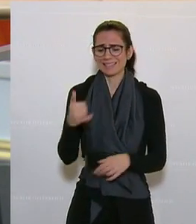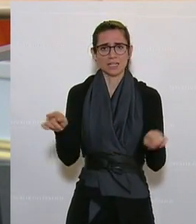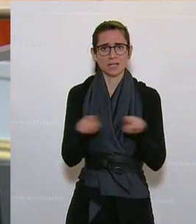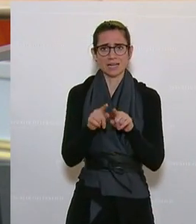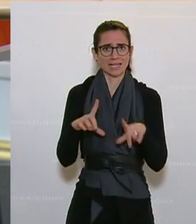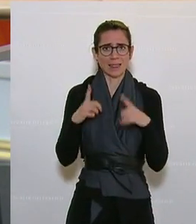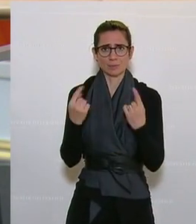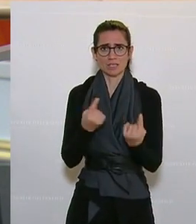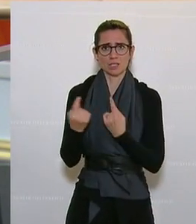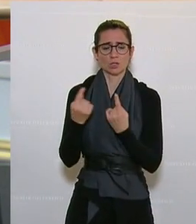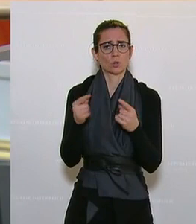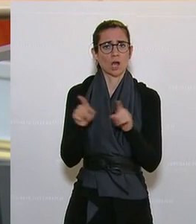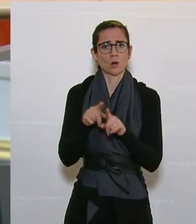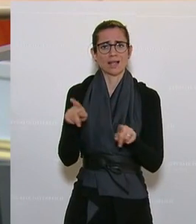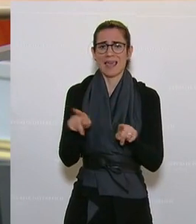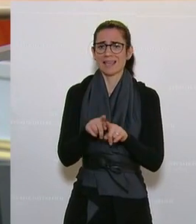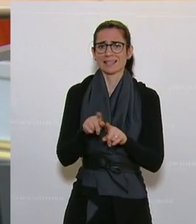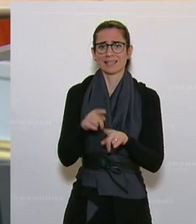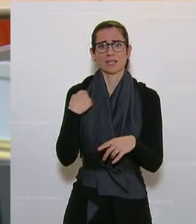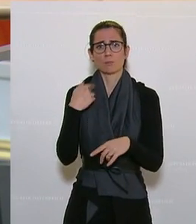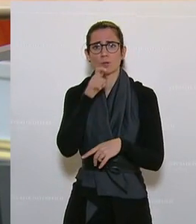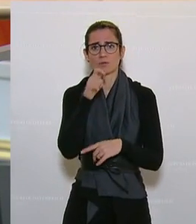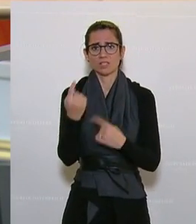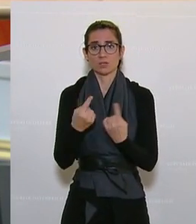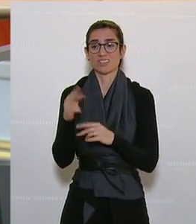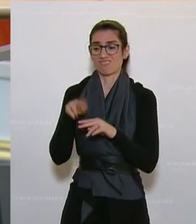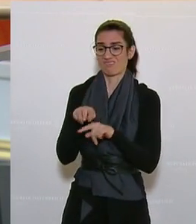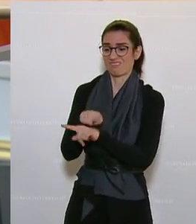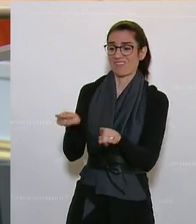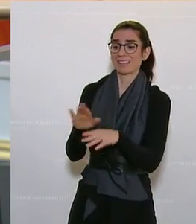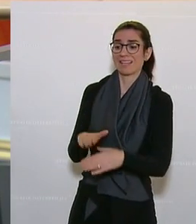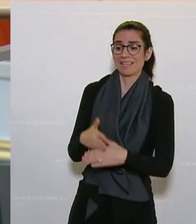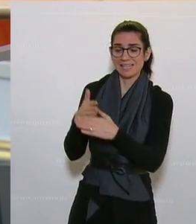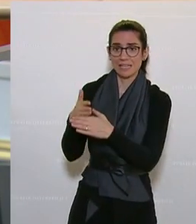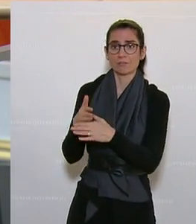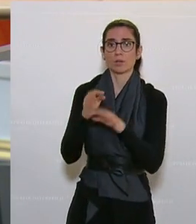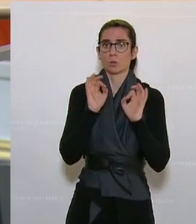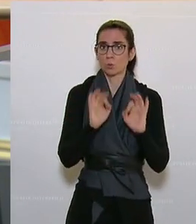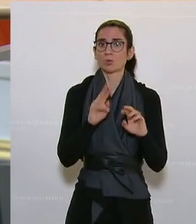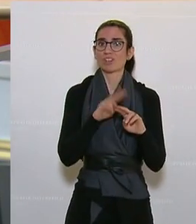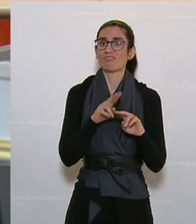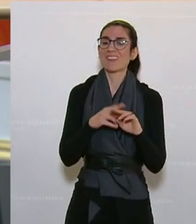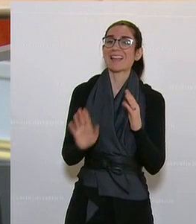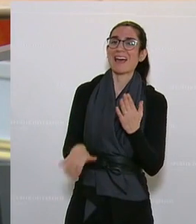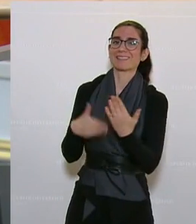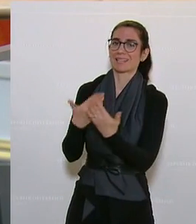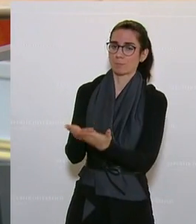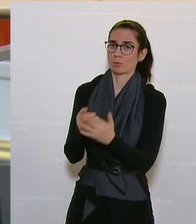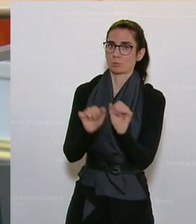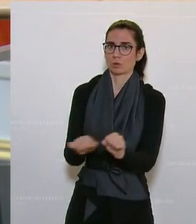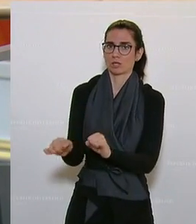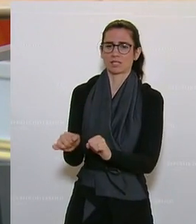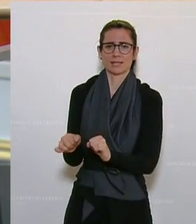Lebenssituation hat und die gleiche berufliche Situation. Und wenn es wem hilft, dann ist es doch gut, wenn es diese Möglichkeit gibt.